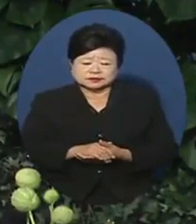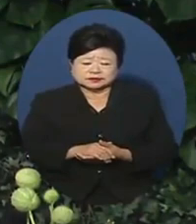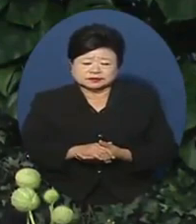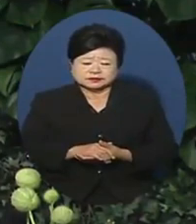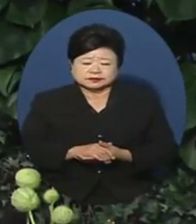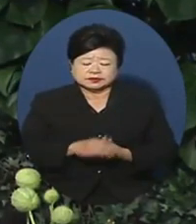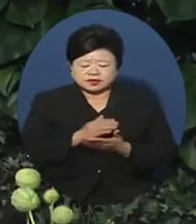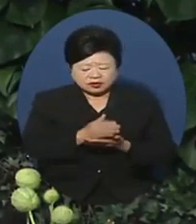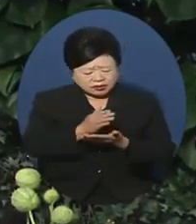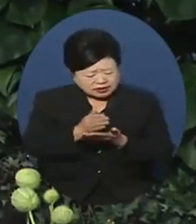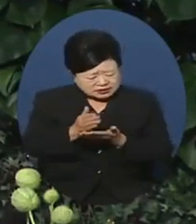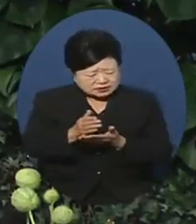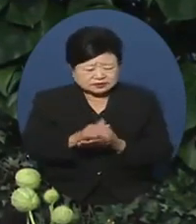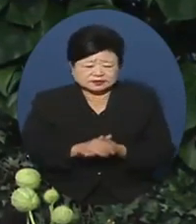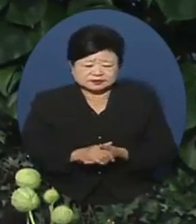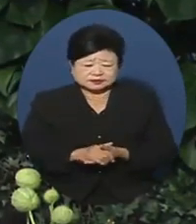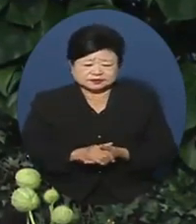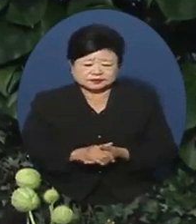여러 가지